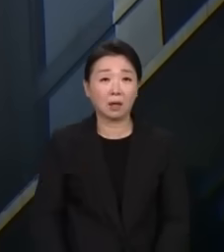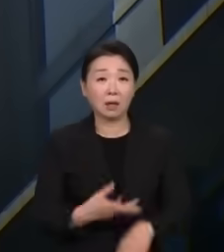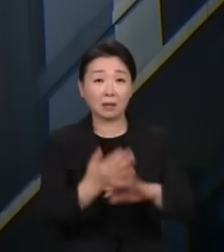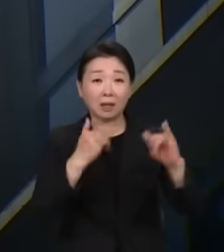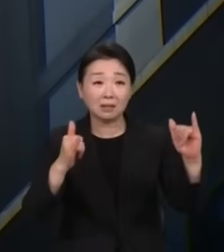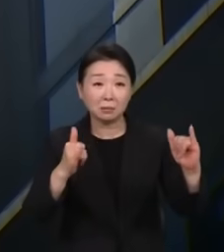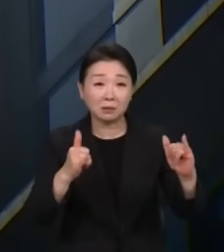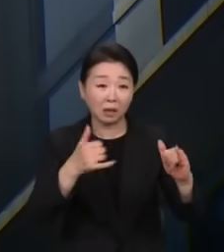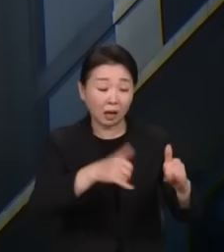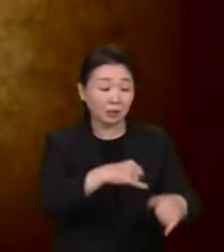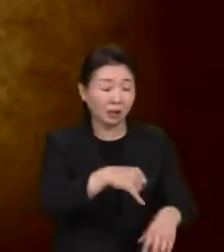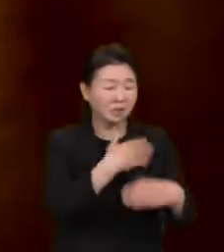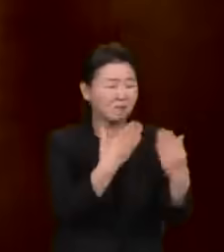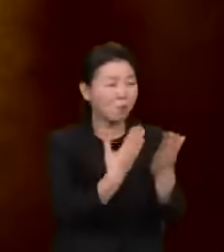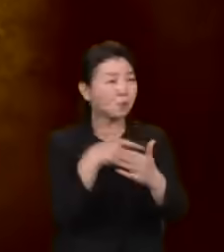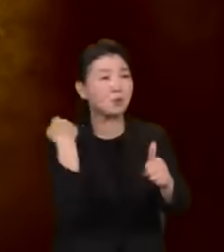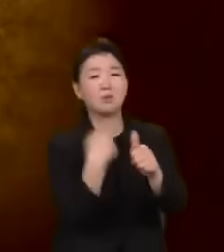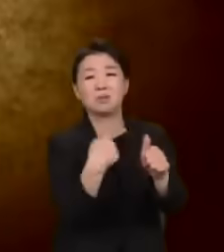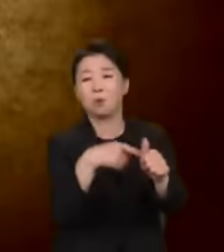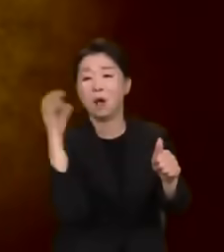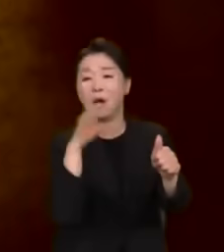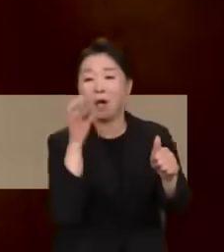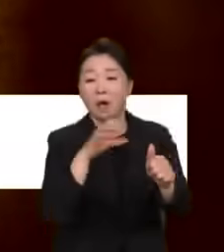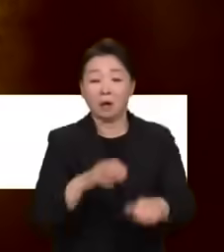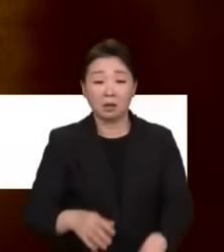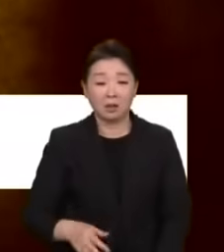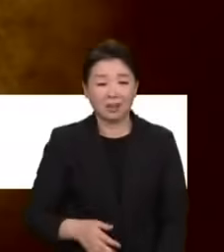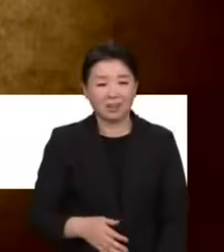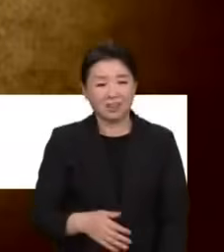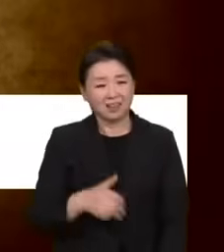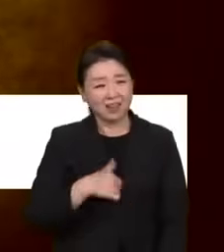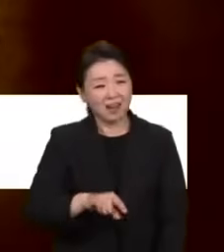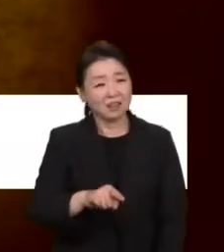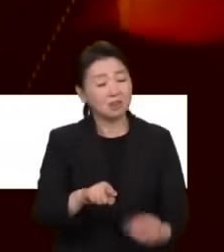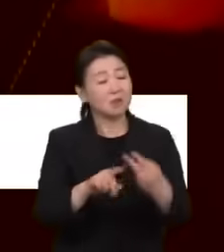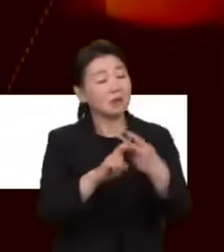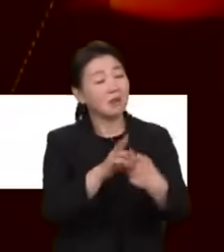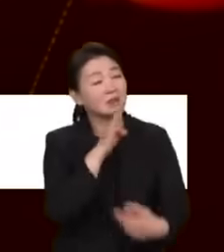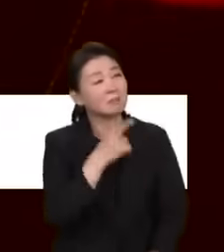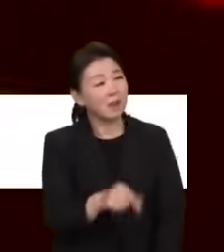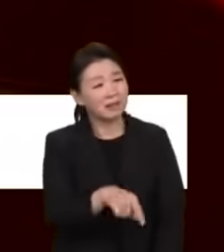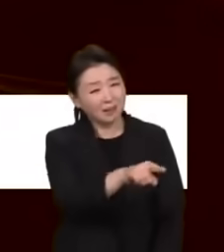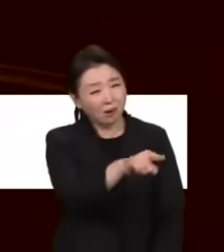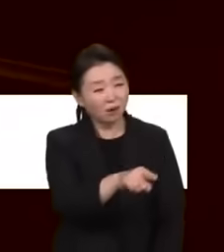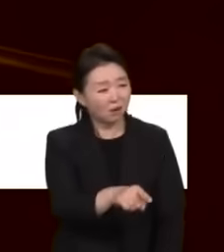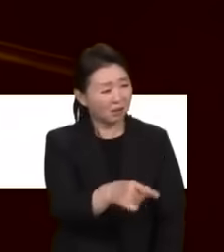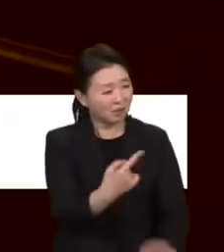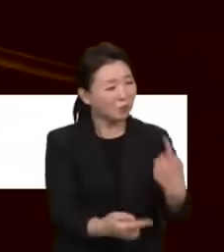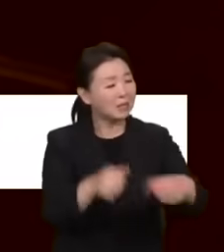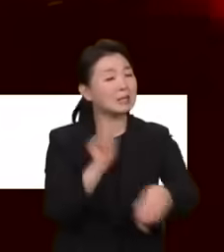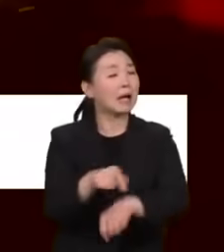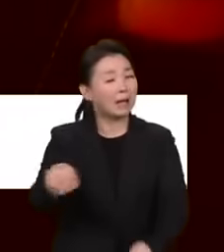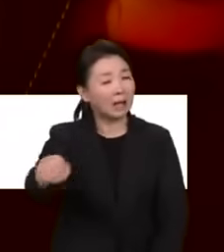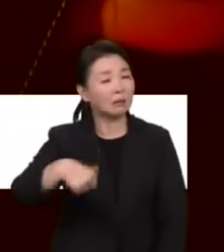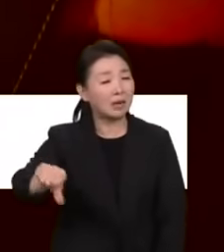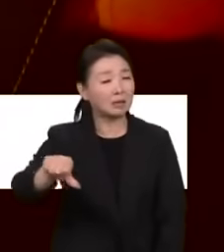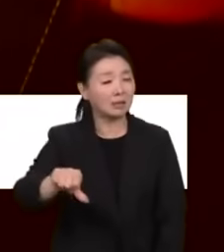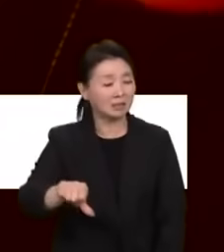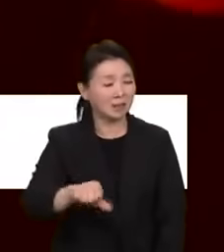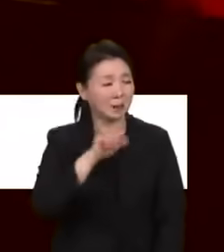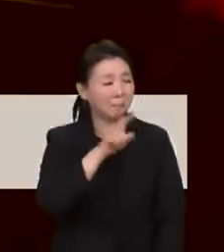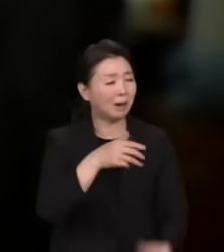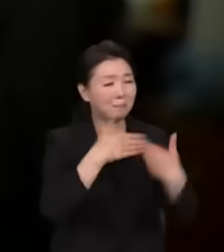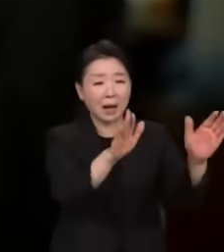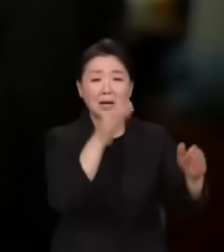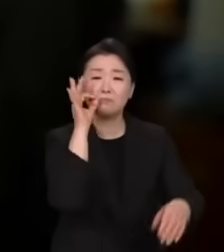사람들에겐 아들까지 들먹였다고 합니다. 내 아들 중학교 2학년인데 내 아들도 이러고도 살아야겠어. 예를 들면 그런 식으로 말을